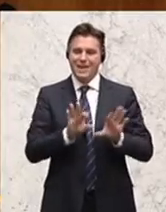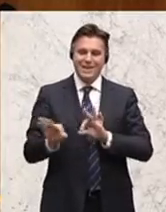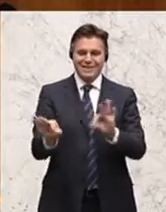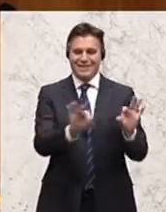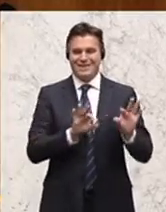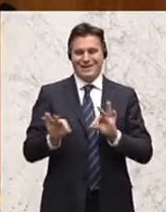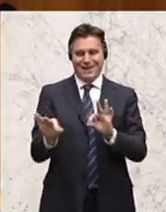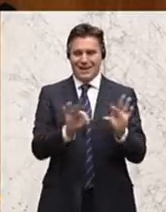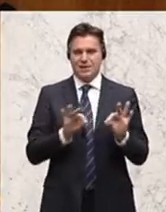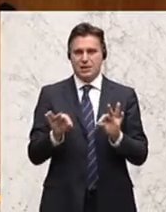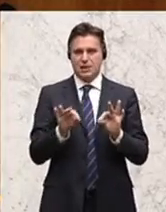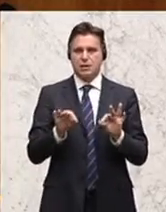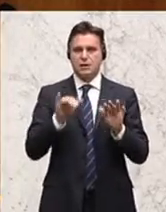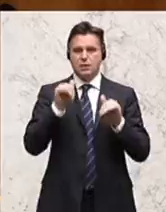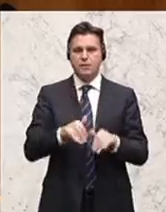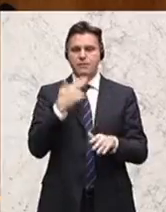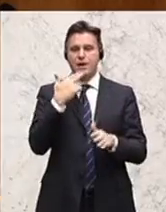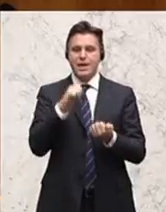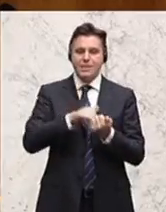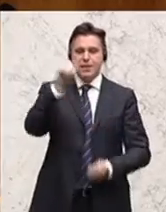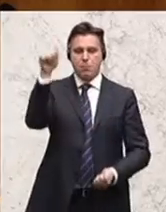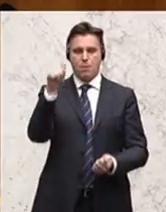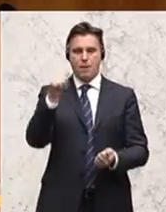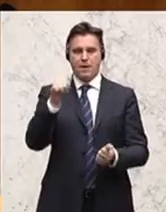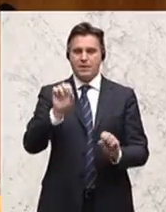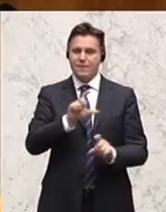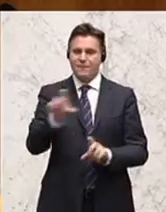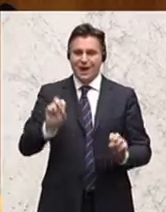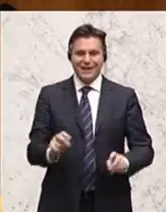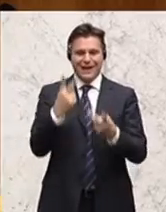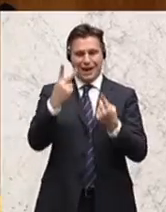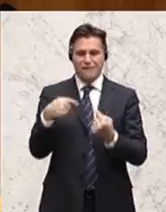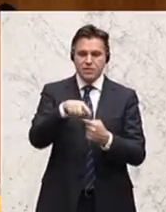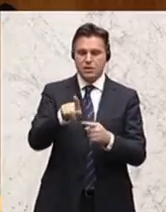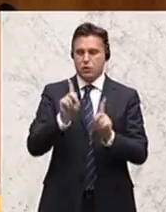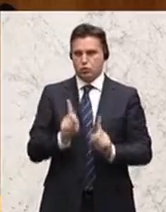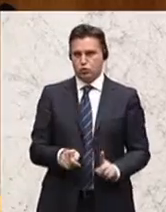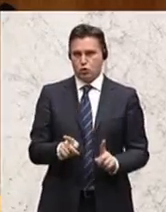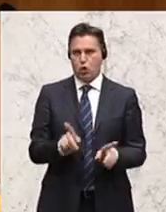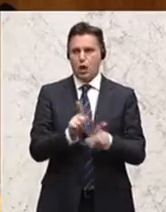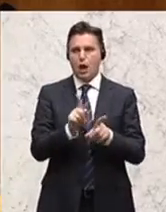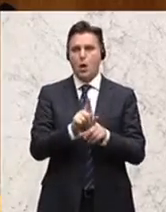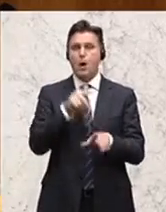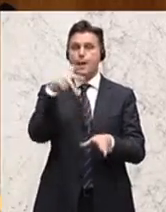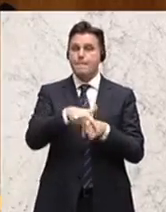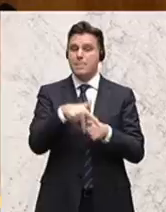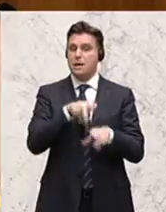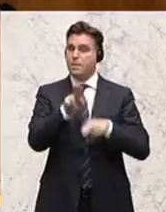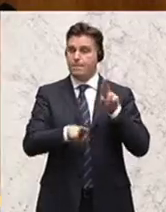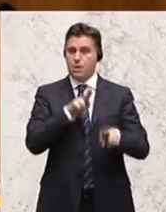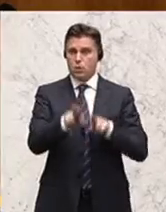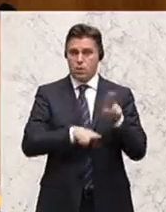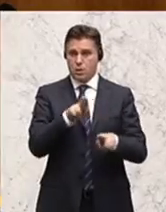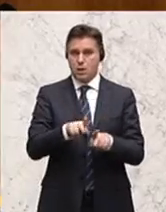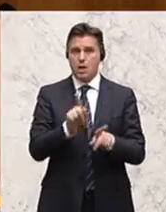Pflegetätigkeiten durch diplomierte Pflegefachkräfte ermöglicht werden. Auch ein Behindertenbetreuer, wie es